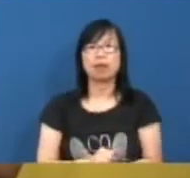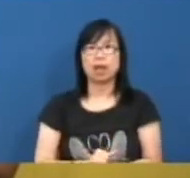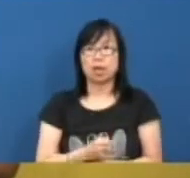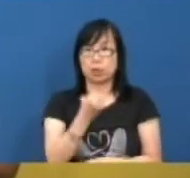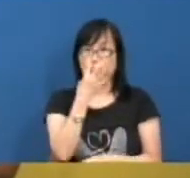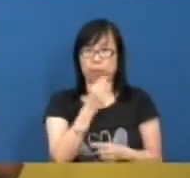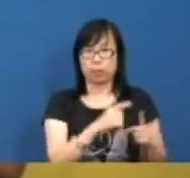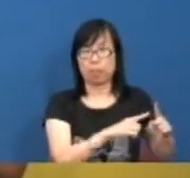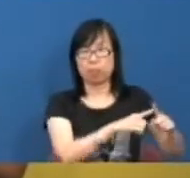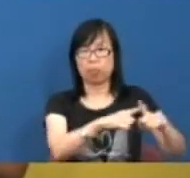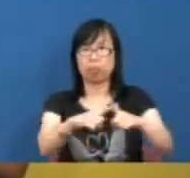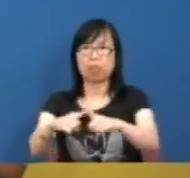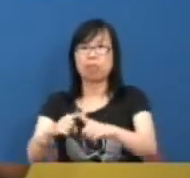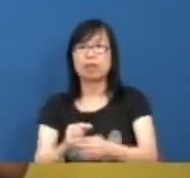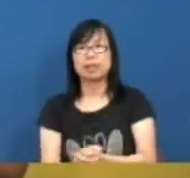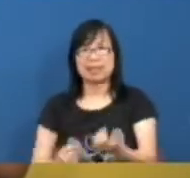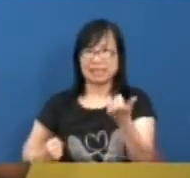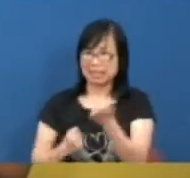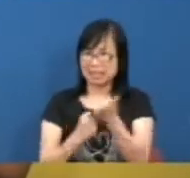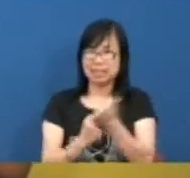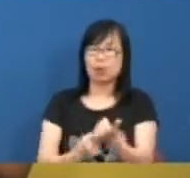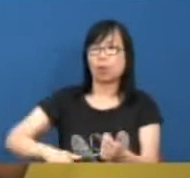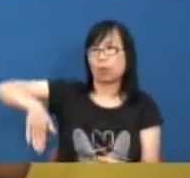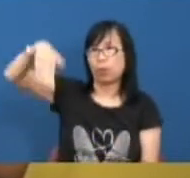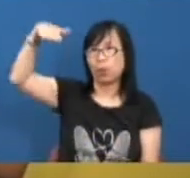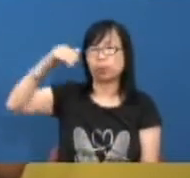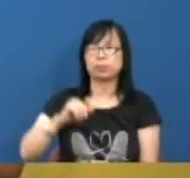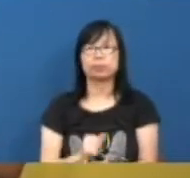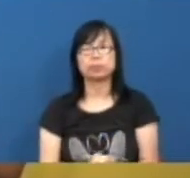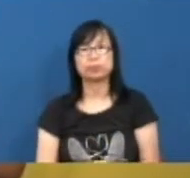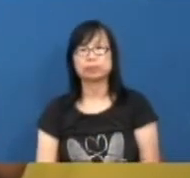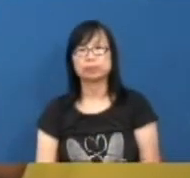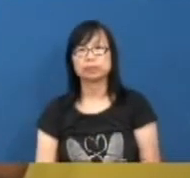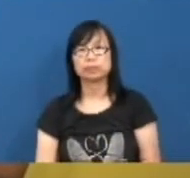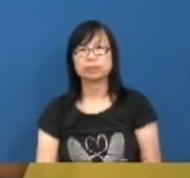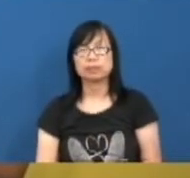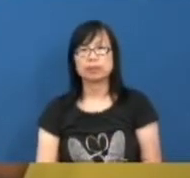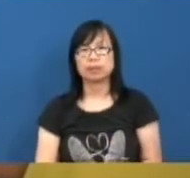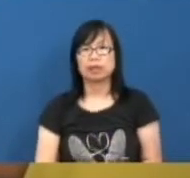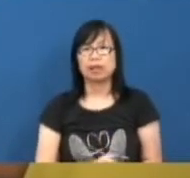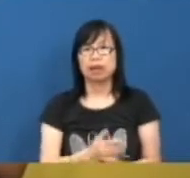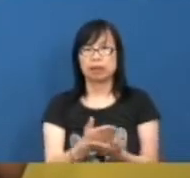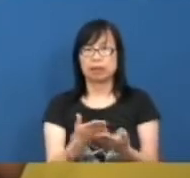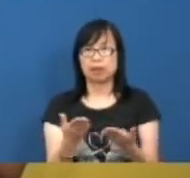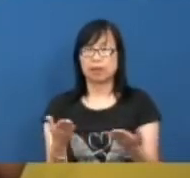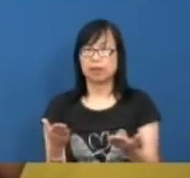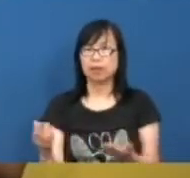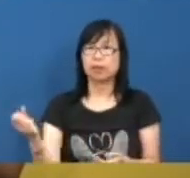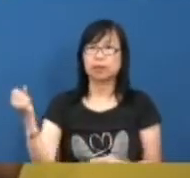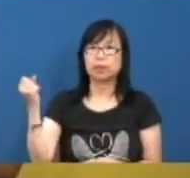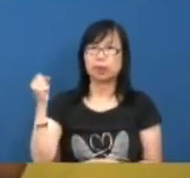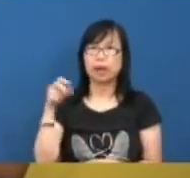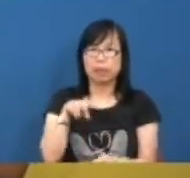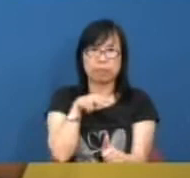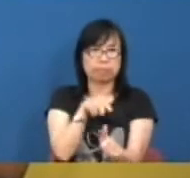者市民咧，佢嗰個支持度有咁高，即係大家咧 在即強制強強強制